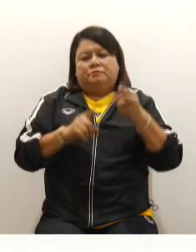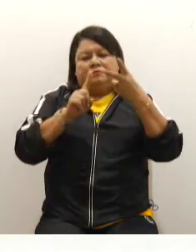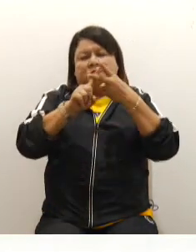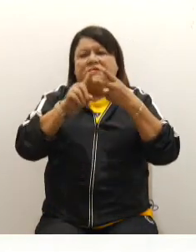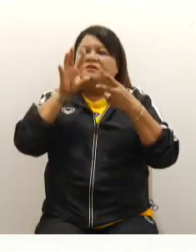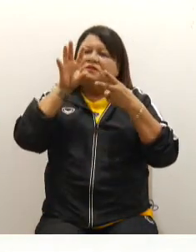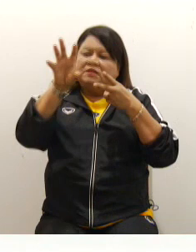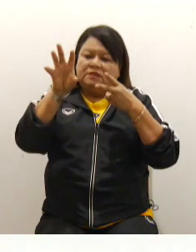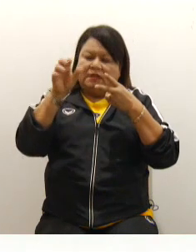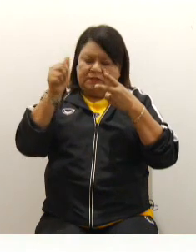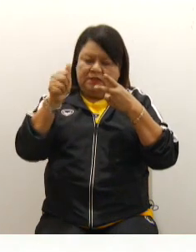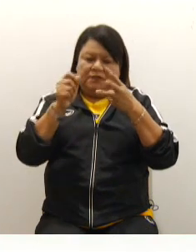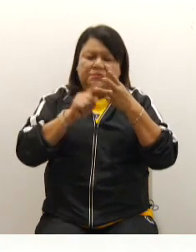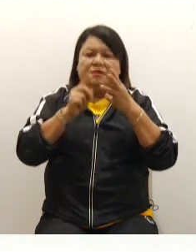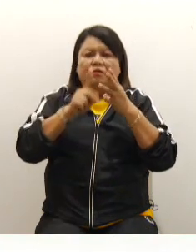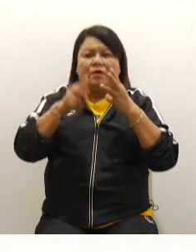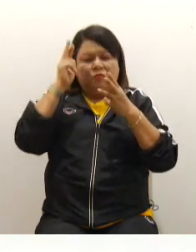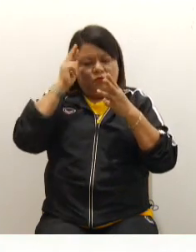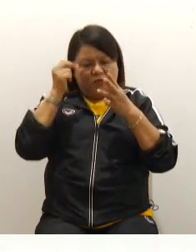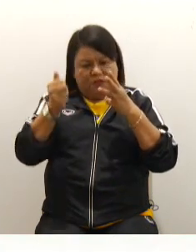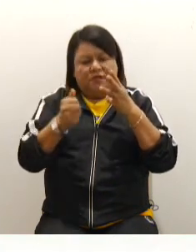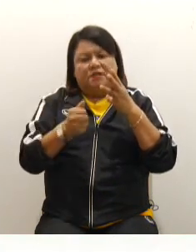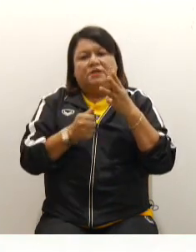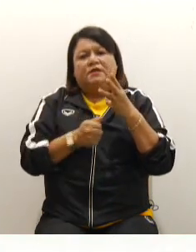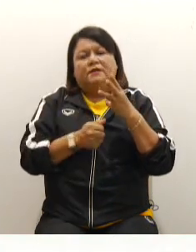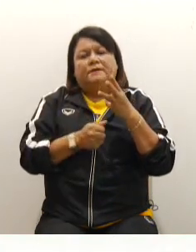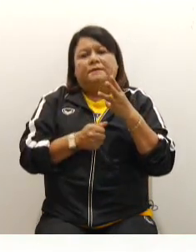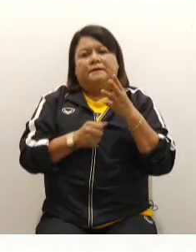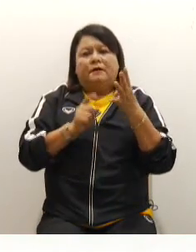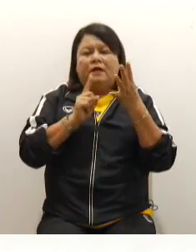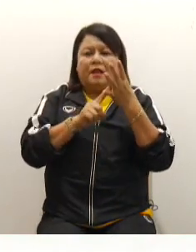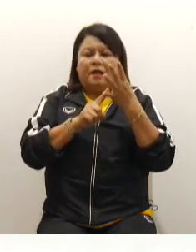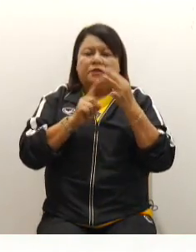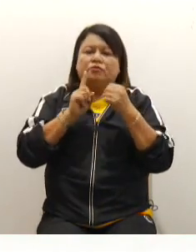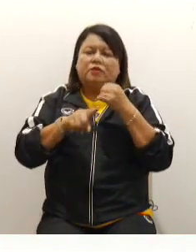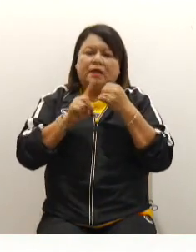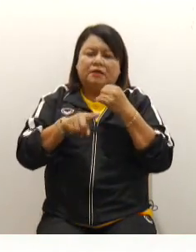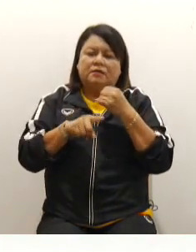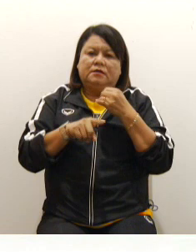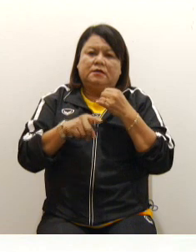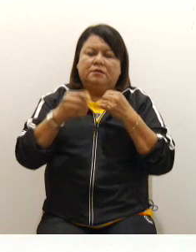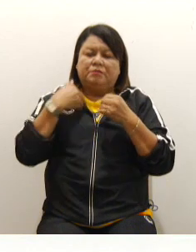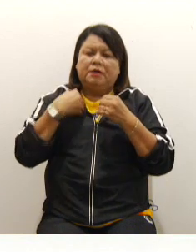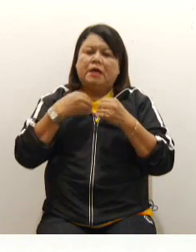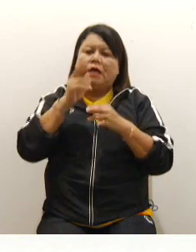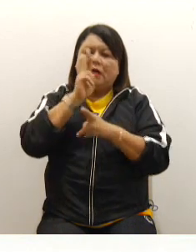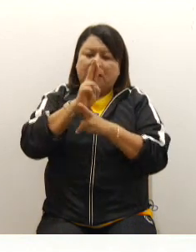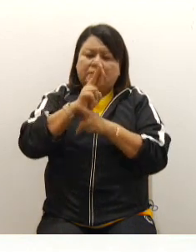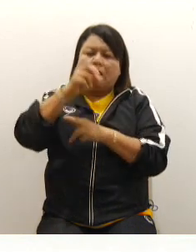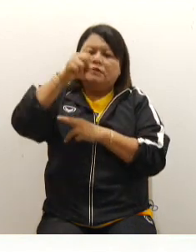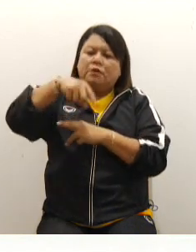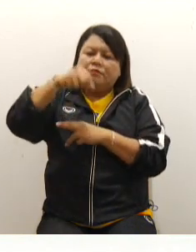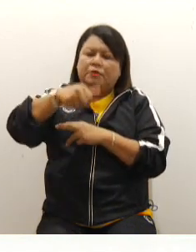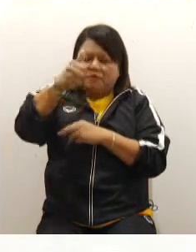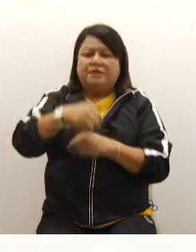ที่ดีการมีความรู้ความเข้าใจที่ดีในการทำงานในห้องปฏิบัติการแล้วข้อสุดท้ายก็คือว่ามีการบำรุงรักษาที่ดี